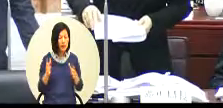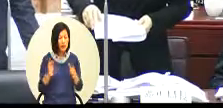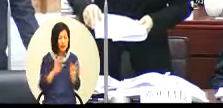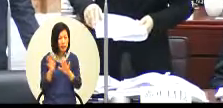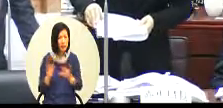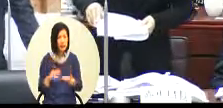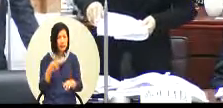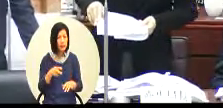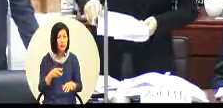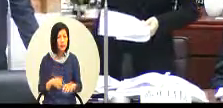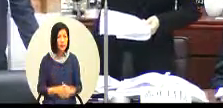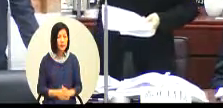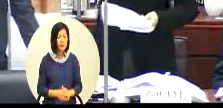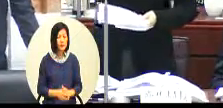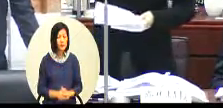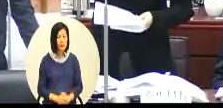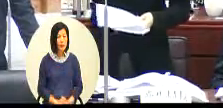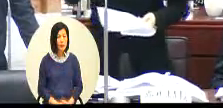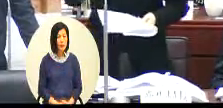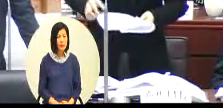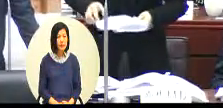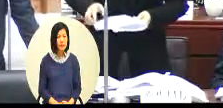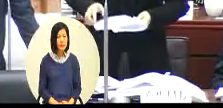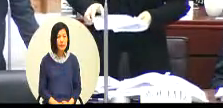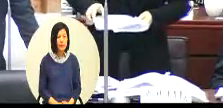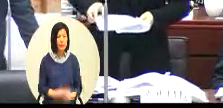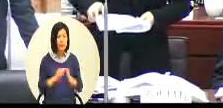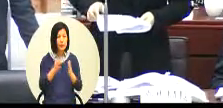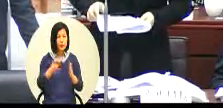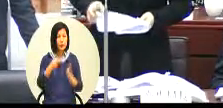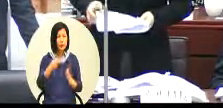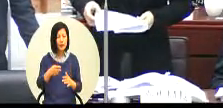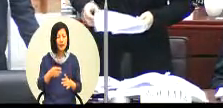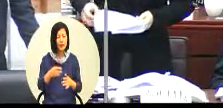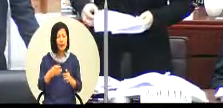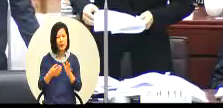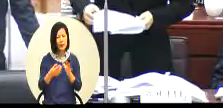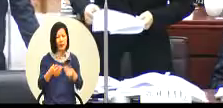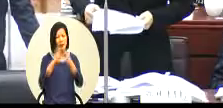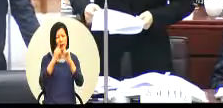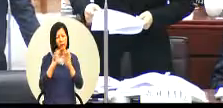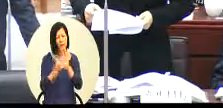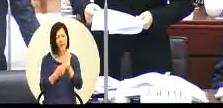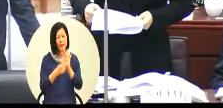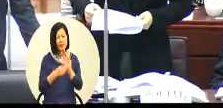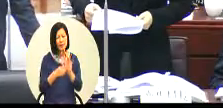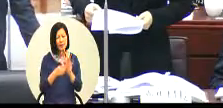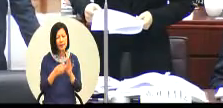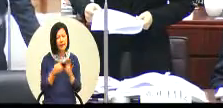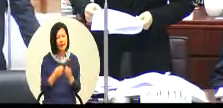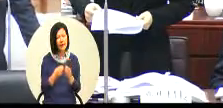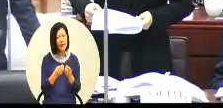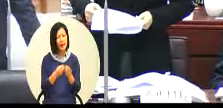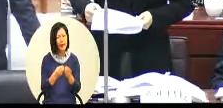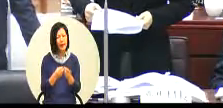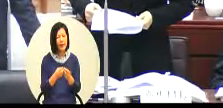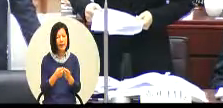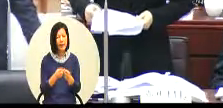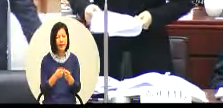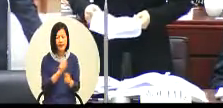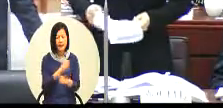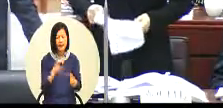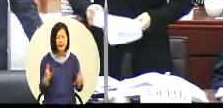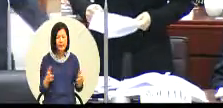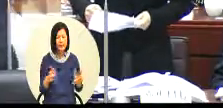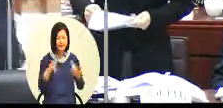的话，如果说局长你这样子答复吱吱啊啊的，我是认为说这个总统宣示的到底我们